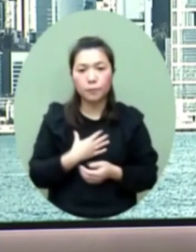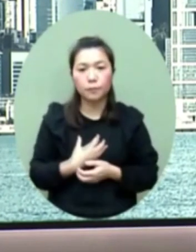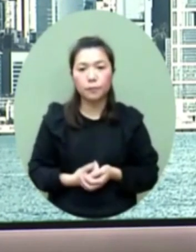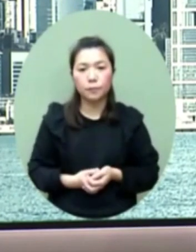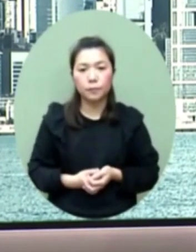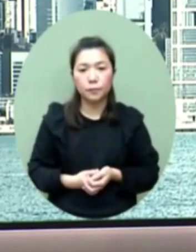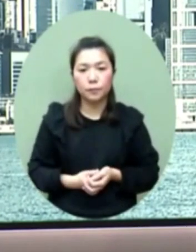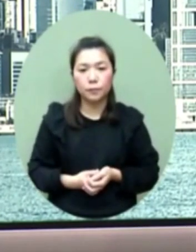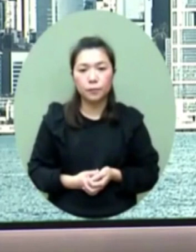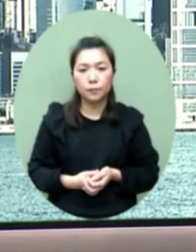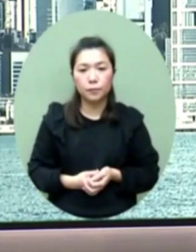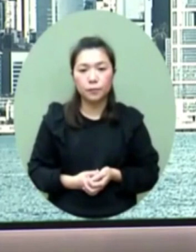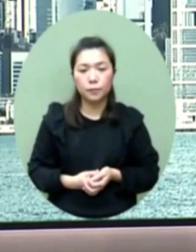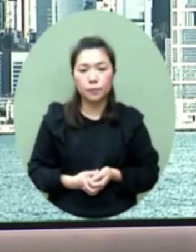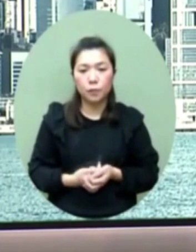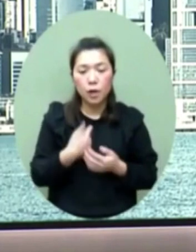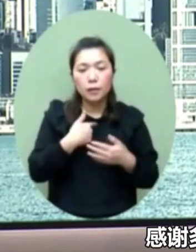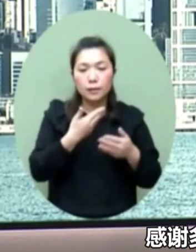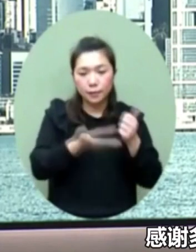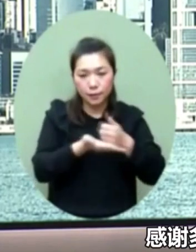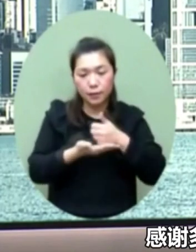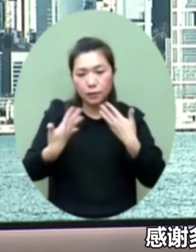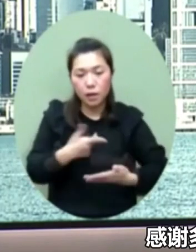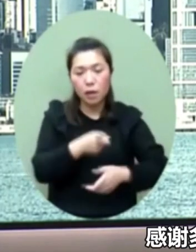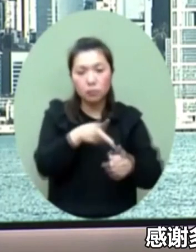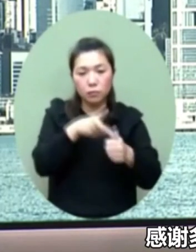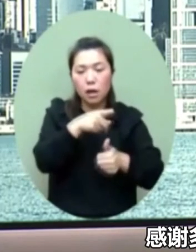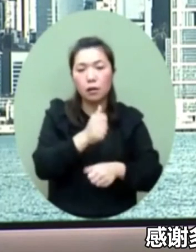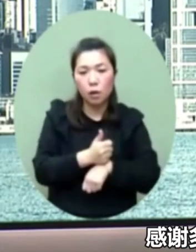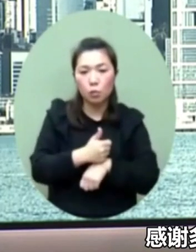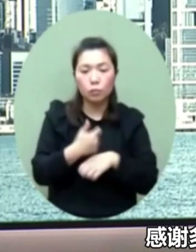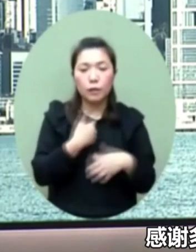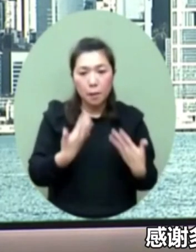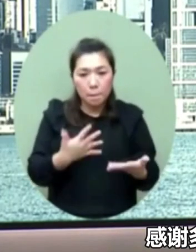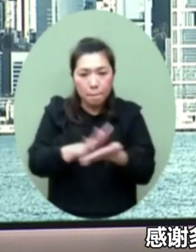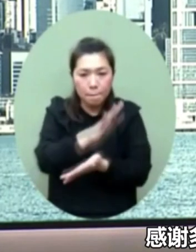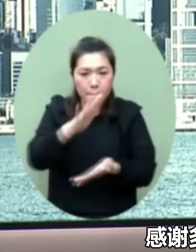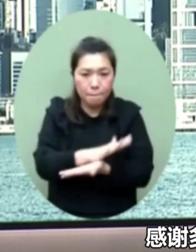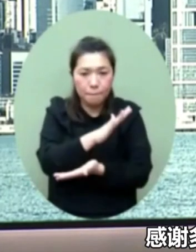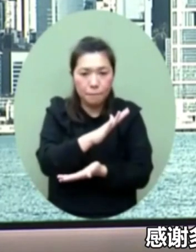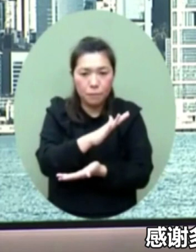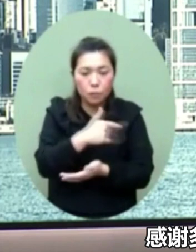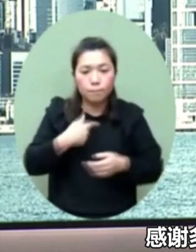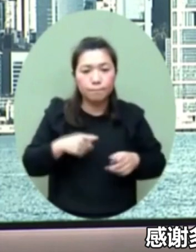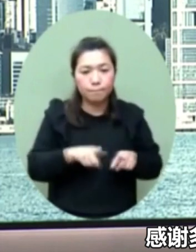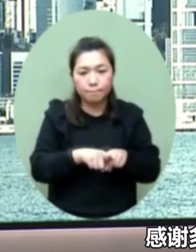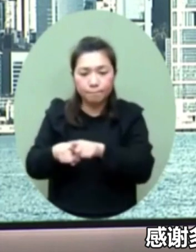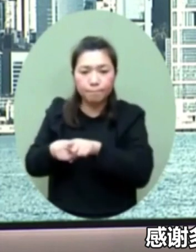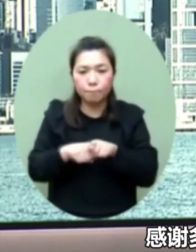我更加想藉这个机会感谢多年来和我一起共事